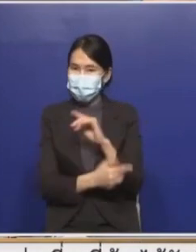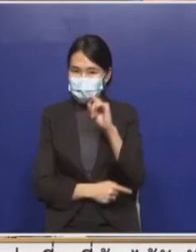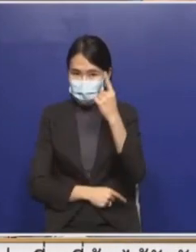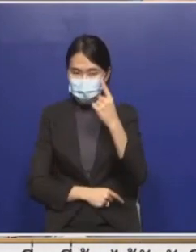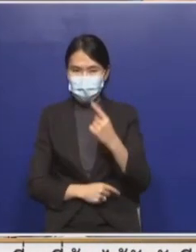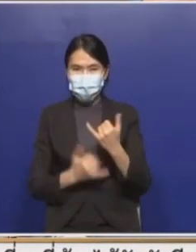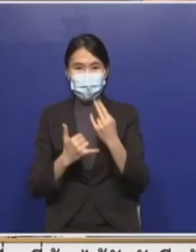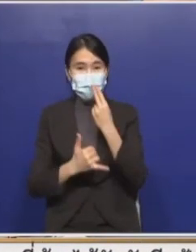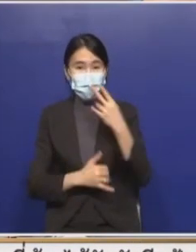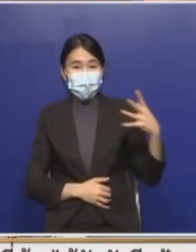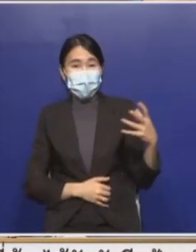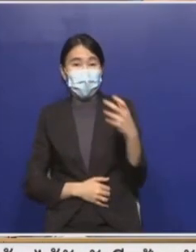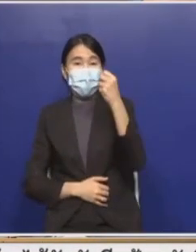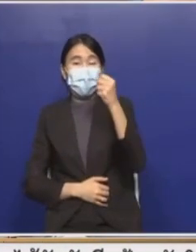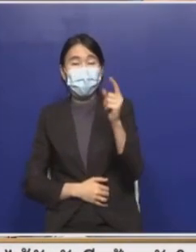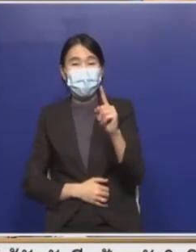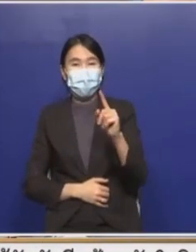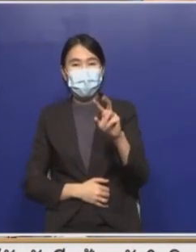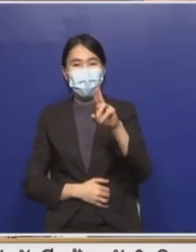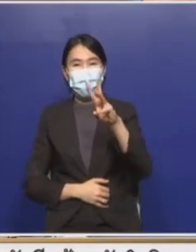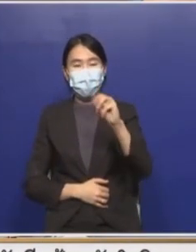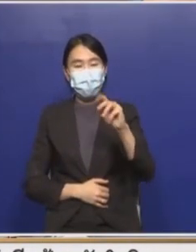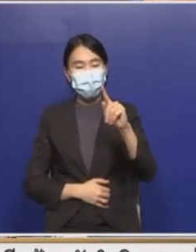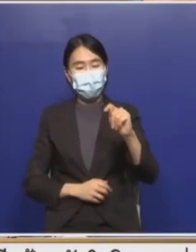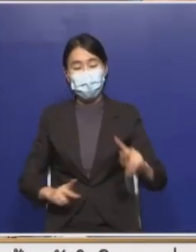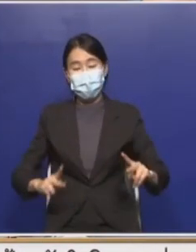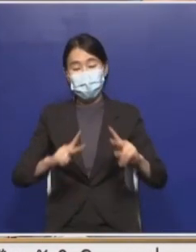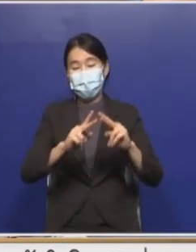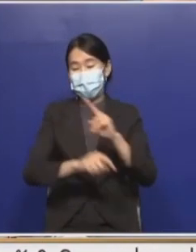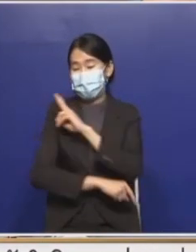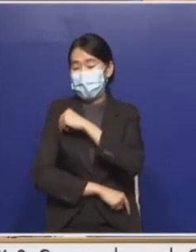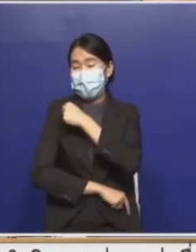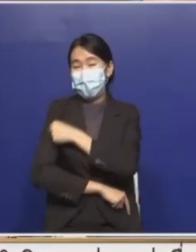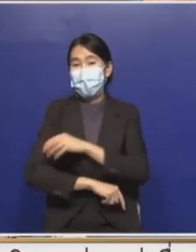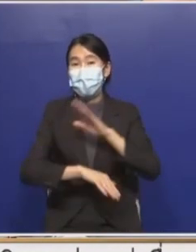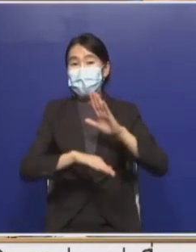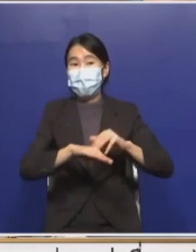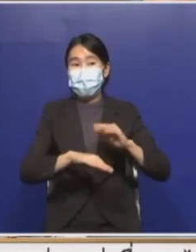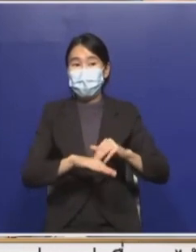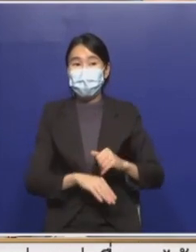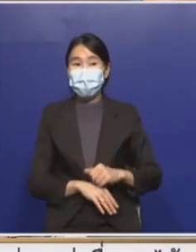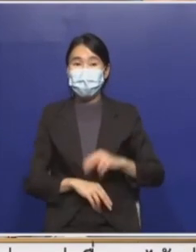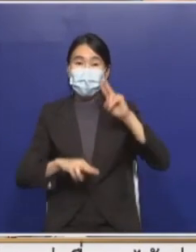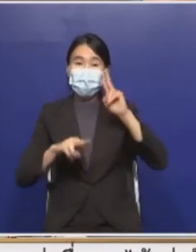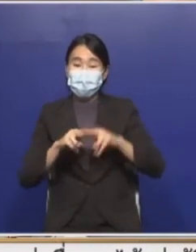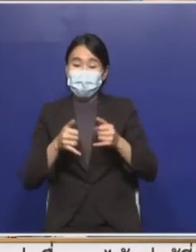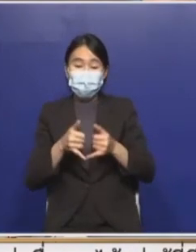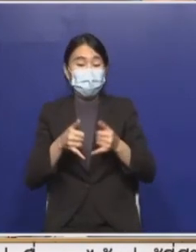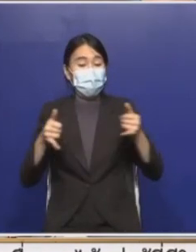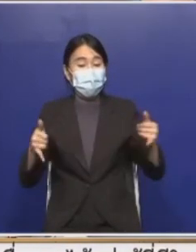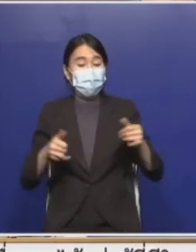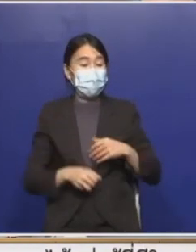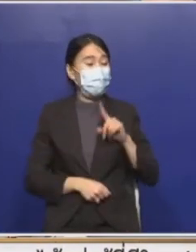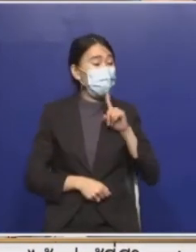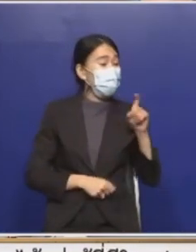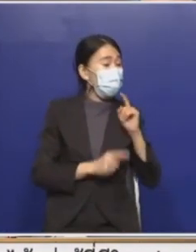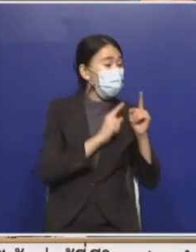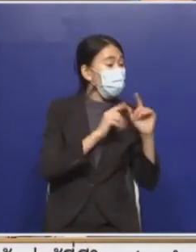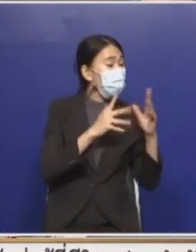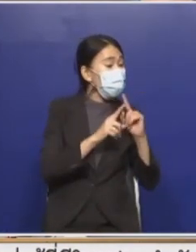รวบอำนาจจากรัฐมนตรีว่าการกระทรวงสาธารณสุขมาอยู่บนบัลลังก์ถามกันอยู่นั่นน่ะทำไมท่านไม่คุย